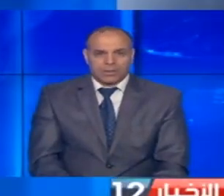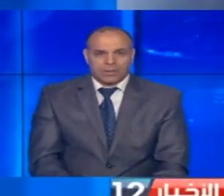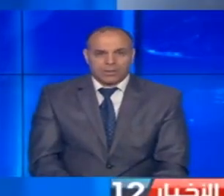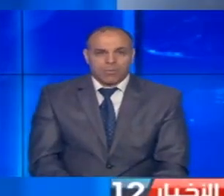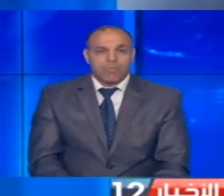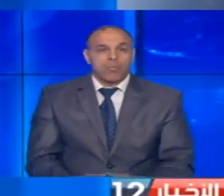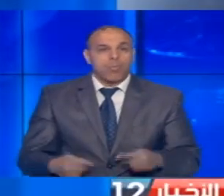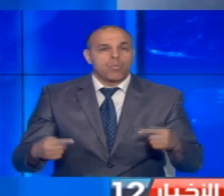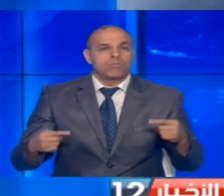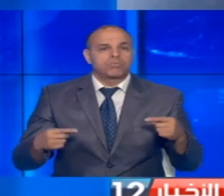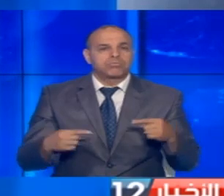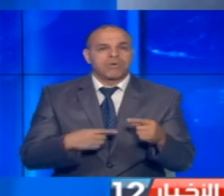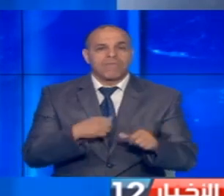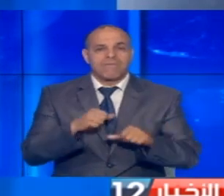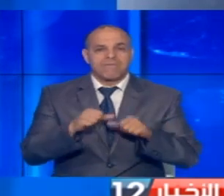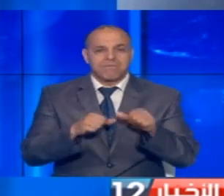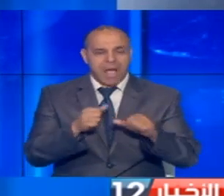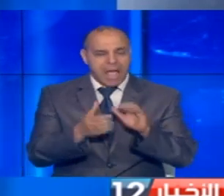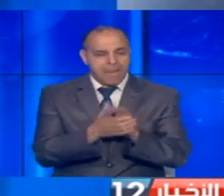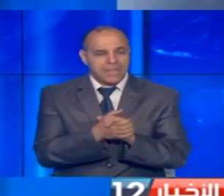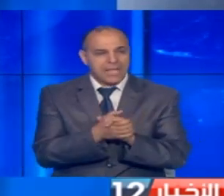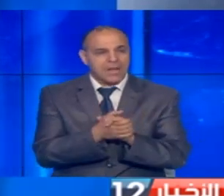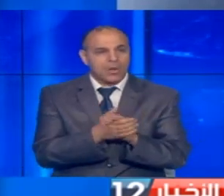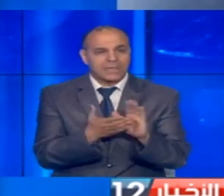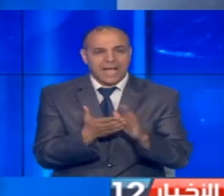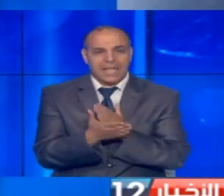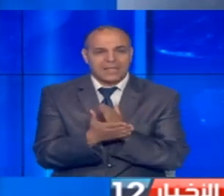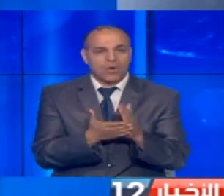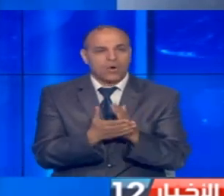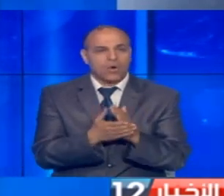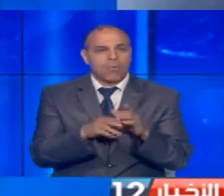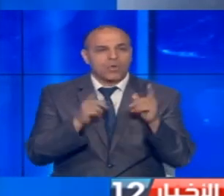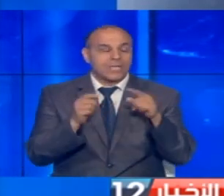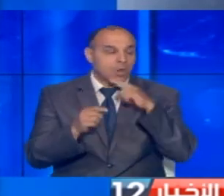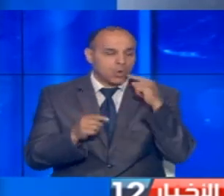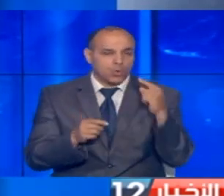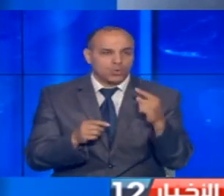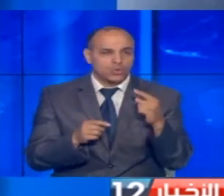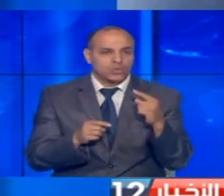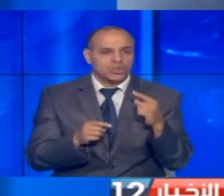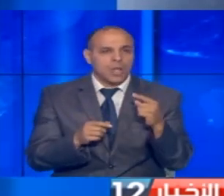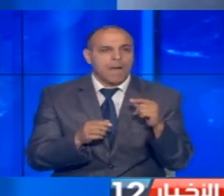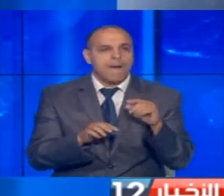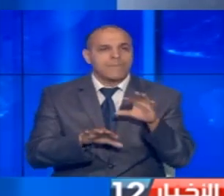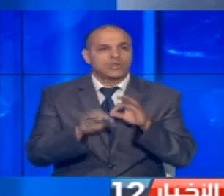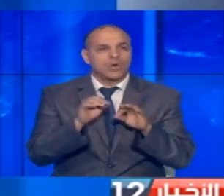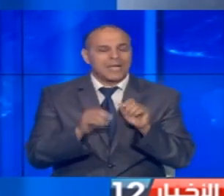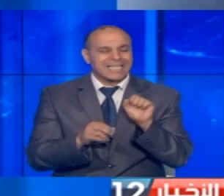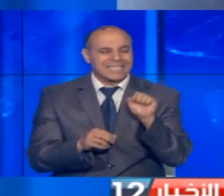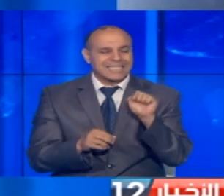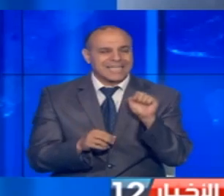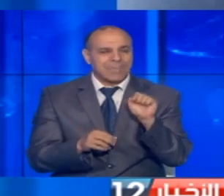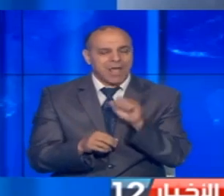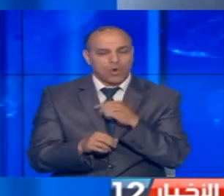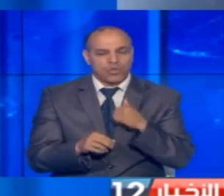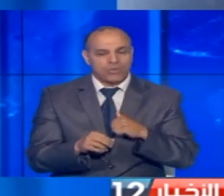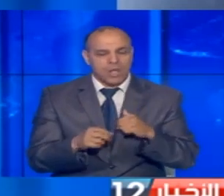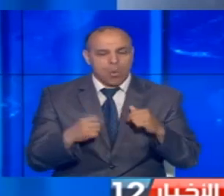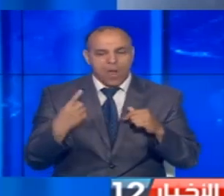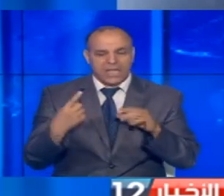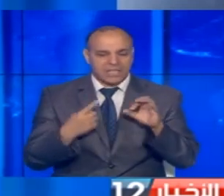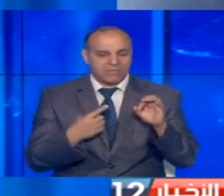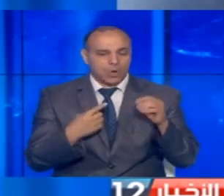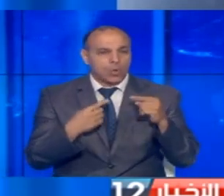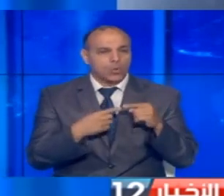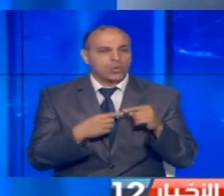وفي مواجهة دولية ودية وضمن استعداداته لمونديال روسيا، انقاد المنتخب الصربي للهزيمة بهدف دون